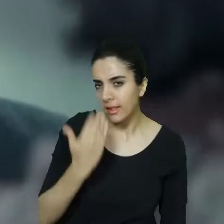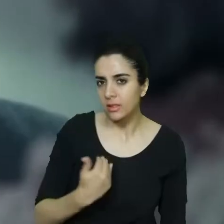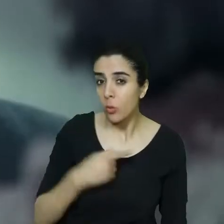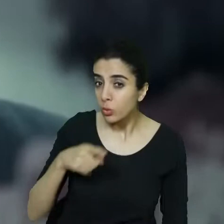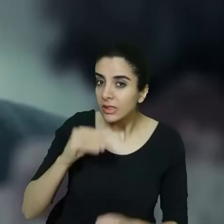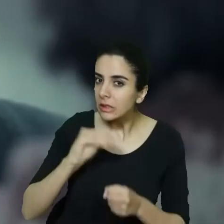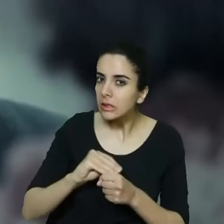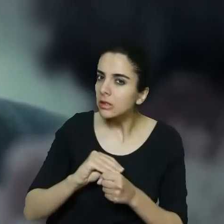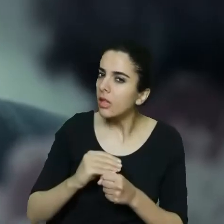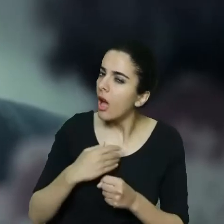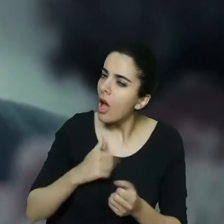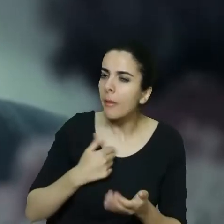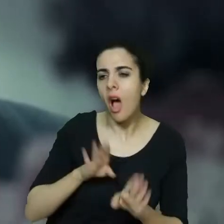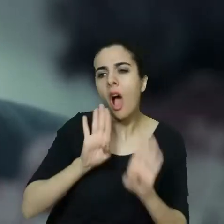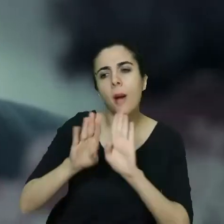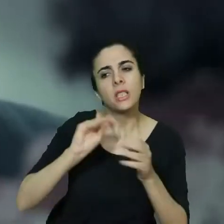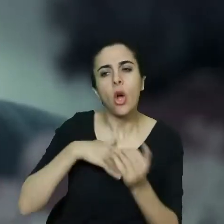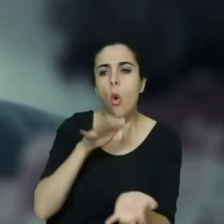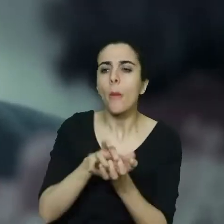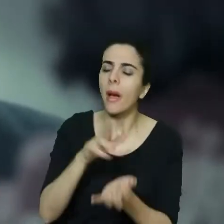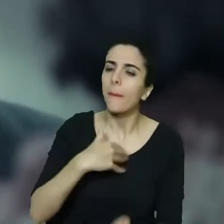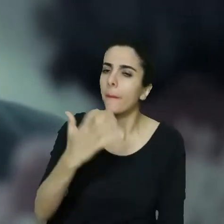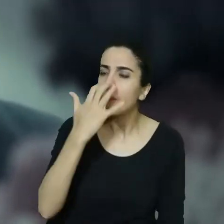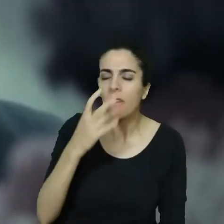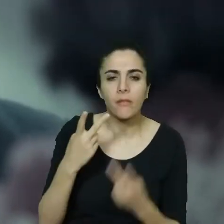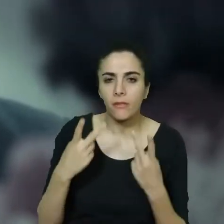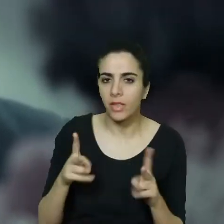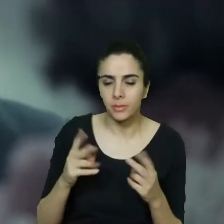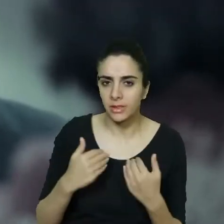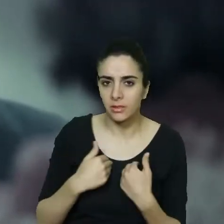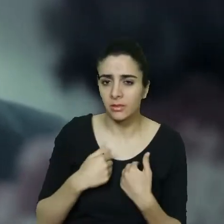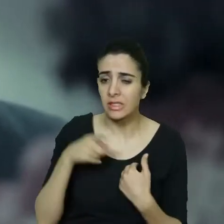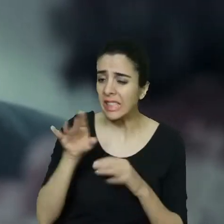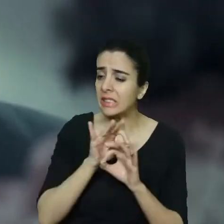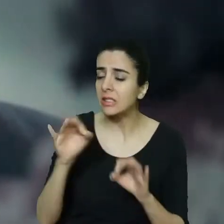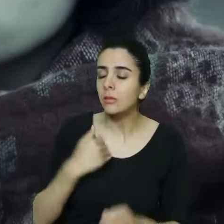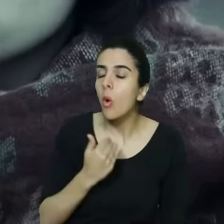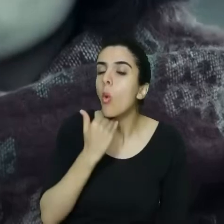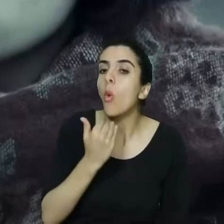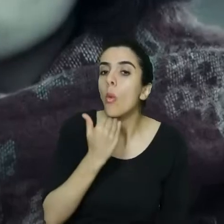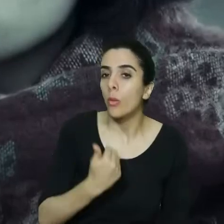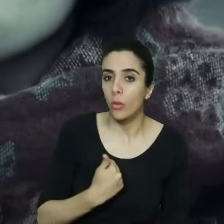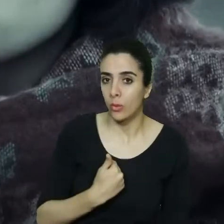Bunun için yedi uyurların kapısındaki köpek olmaya bile razıyım. Sensiz olamıyorum.